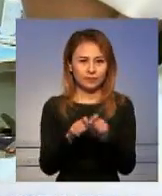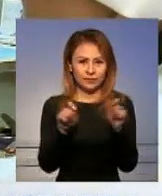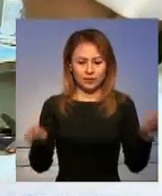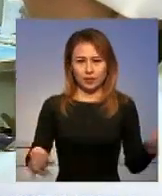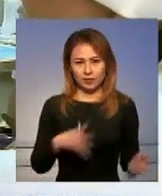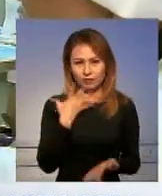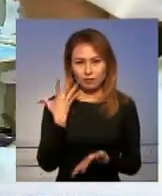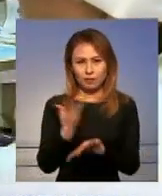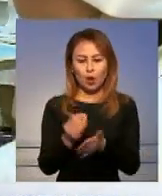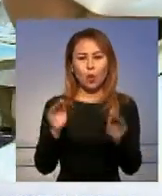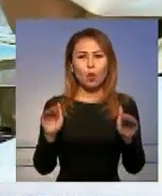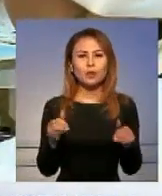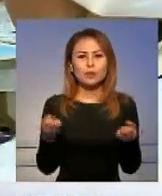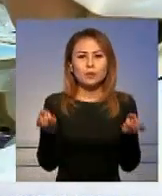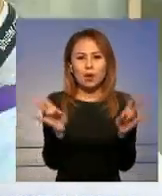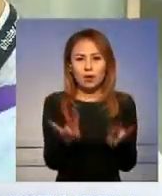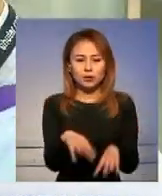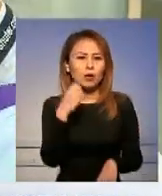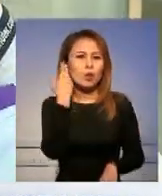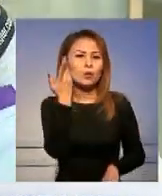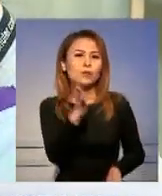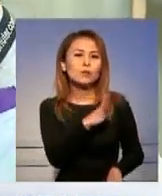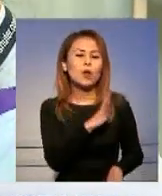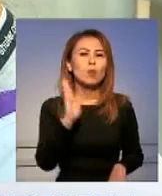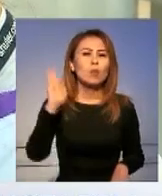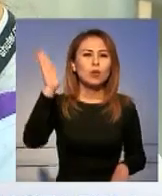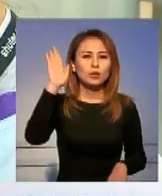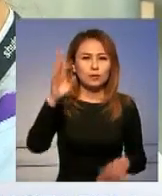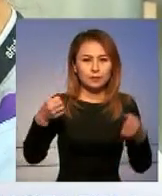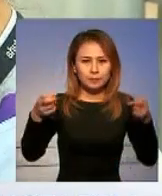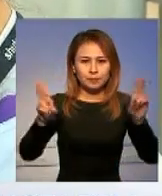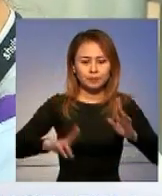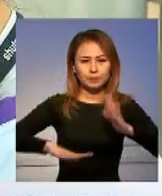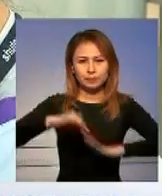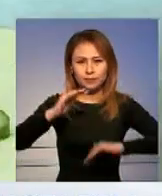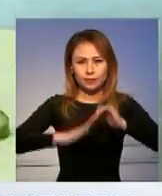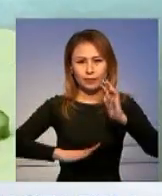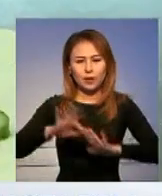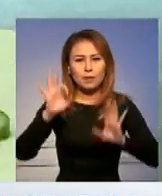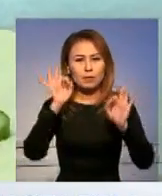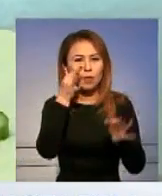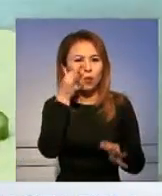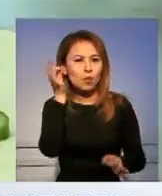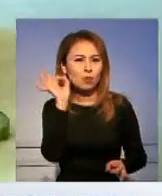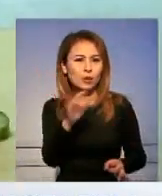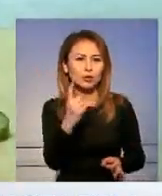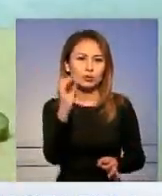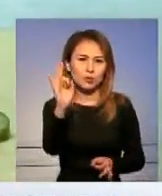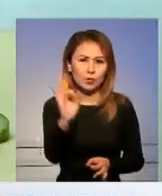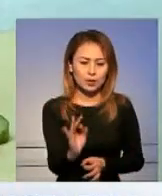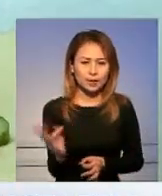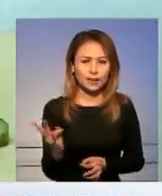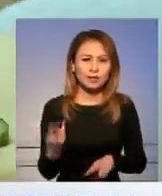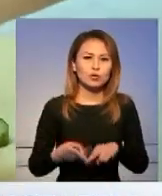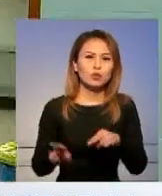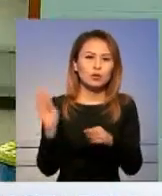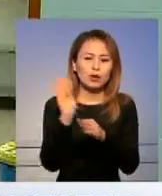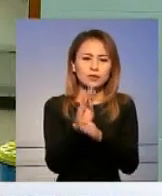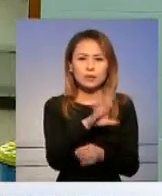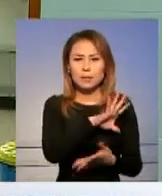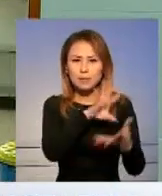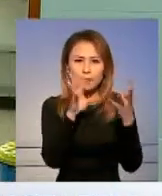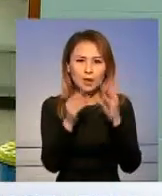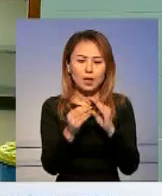үшін колледж қабырғасында жүрген кезден ақ болашақ мамандығының қырсырын толық меңгеруін керек. Сондықтан осы секілді байқаулардың